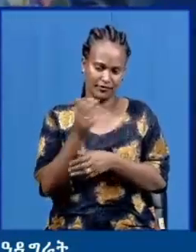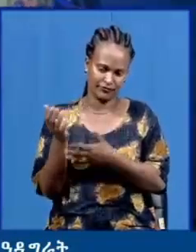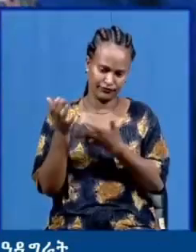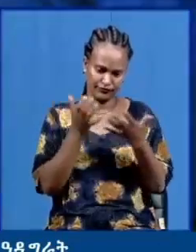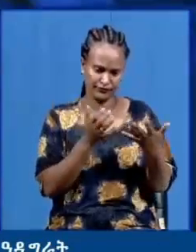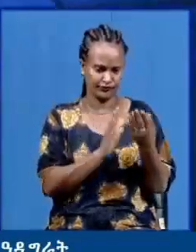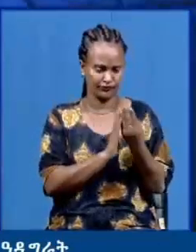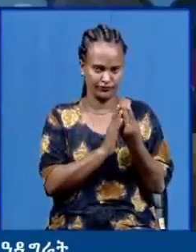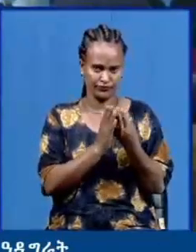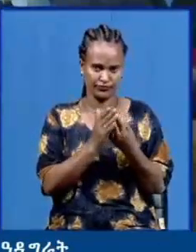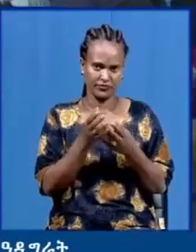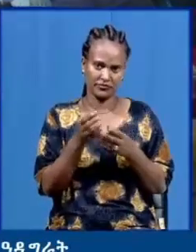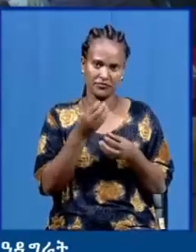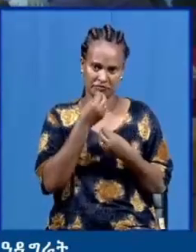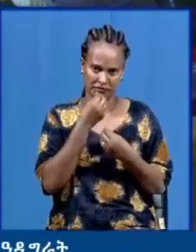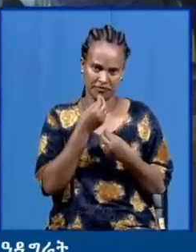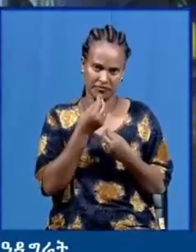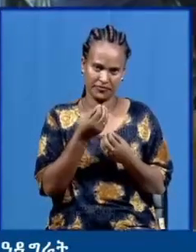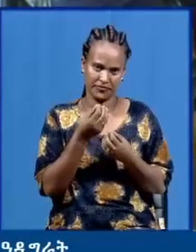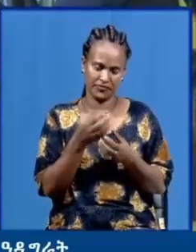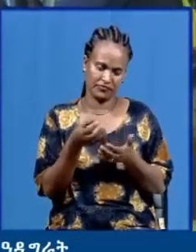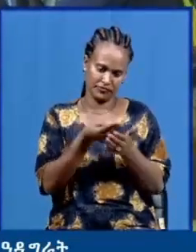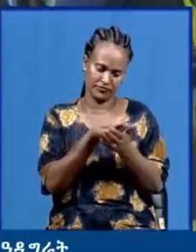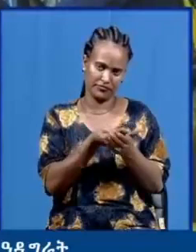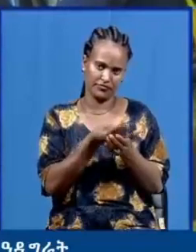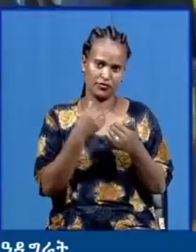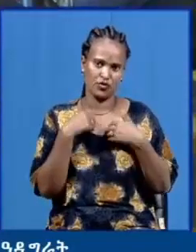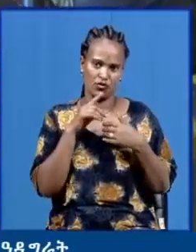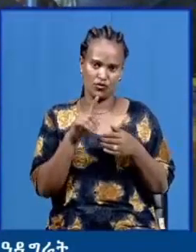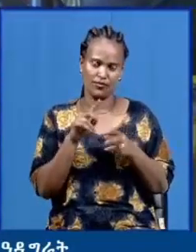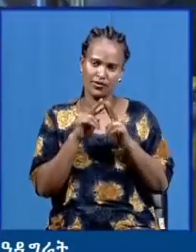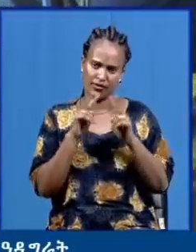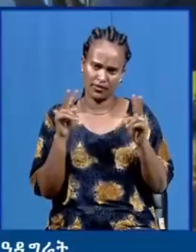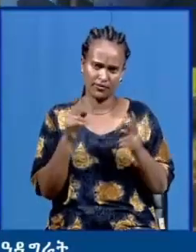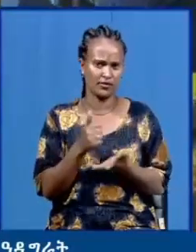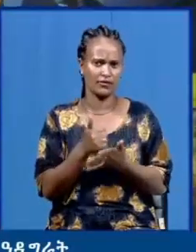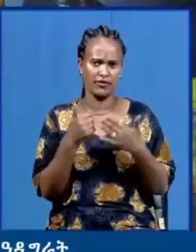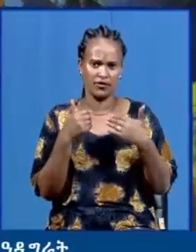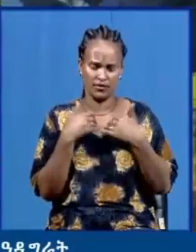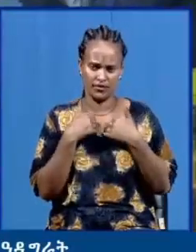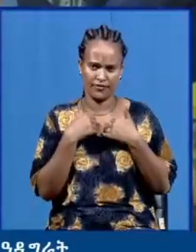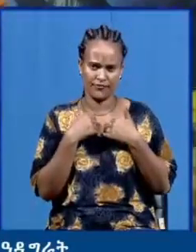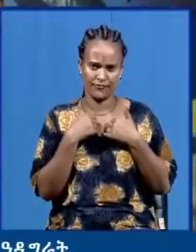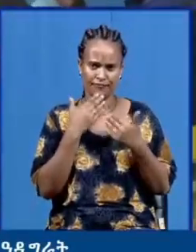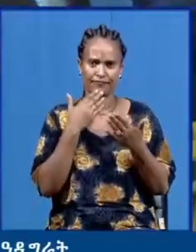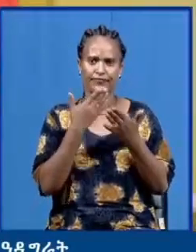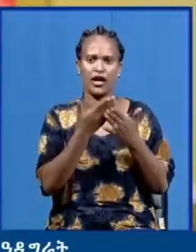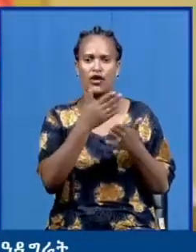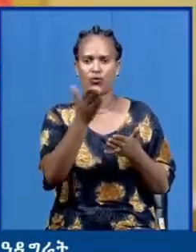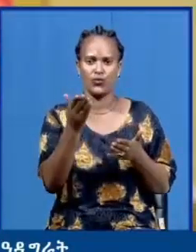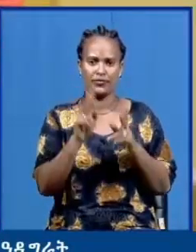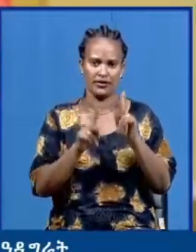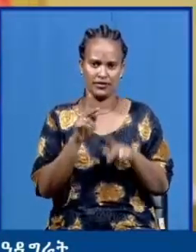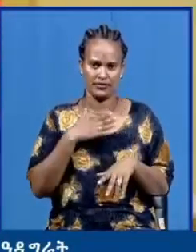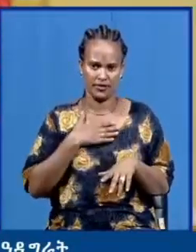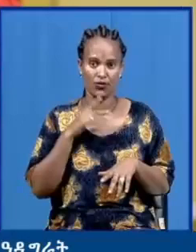መፀ ዘድልዮ ፈሳሲ ይኹን ካሊእ ነገር ብጣዕሚ ፅቡቅ ስለ ዘሎ እዩ እና ብጣዕሚ ደገፈ ኣለና ቴንኪዩ ኢና ንብ ሕብረተሰብና